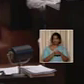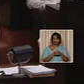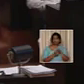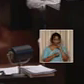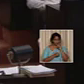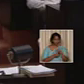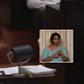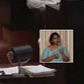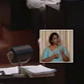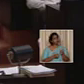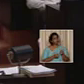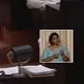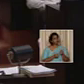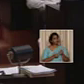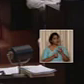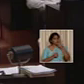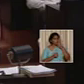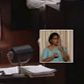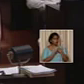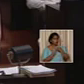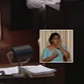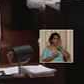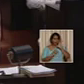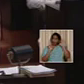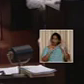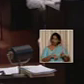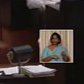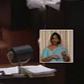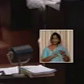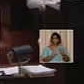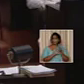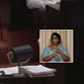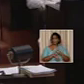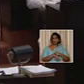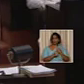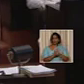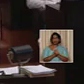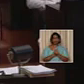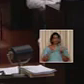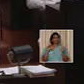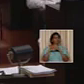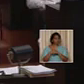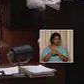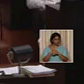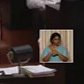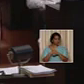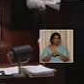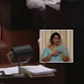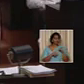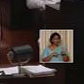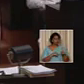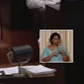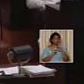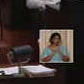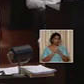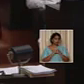ඇත්තටම සුසුකම් පරීක්ෂාවකින් තොරව පෞගිය කාලේ පොලිස් කොස්තාපල් තනතුරට අන්තර්ග්‍රහණය කරා ඒ ගැන අපිට